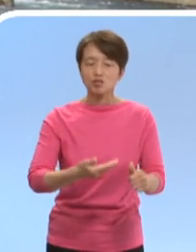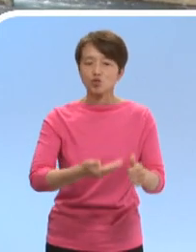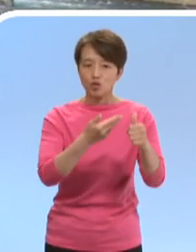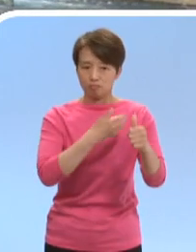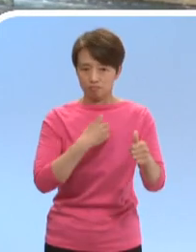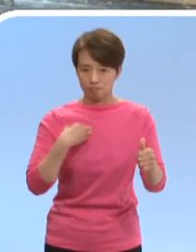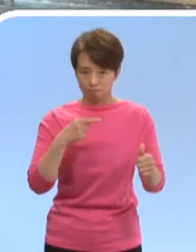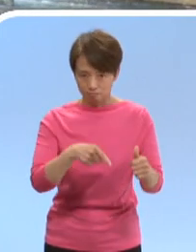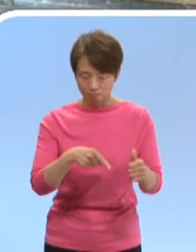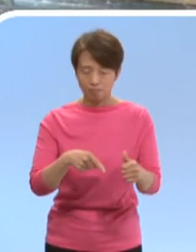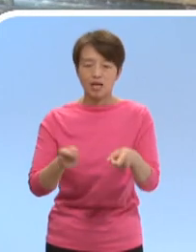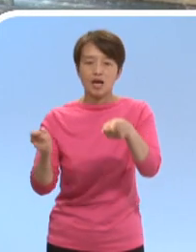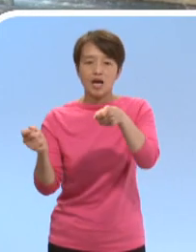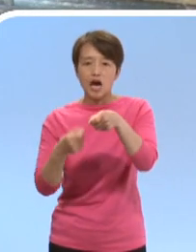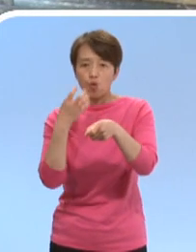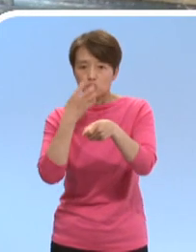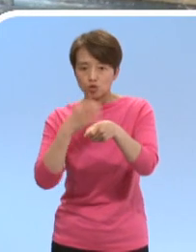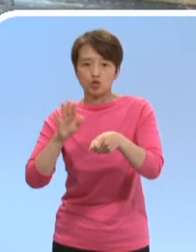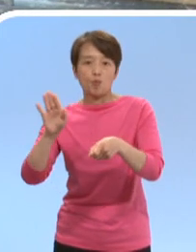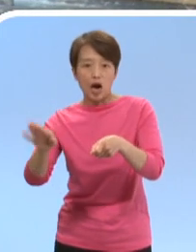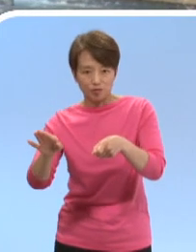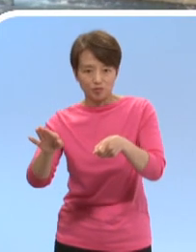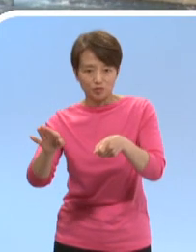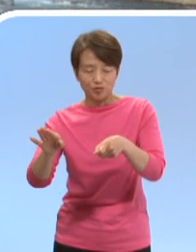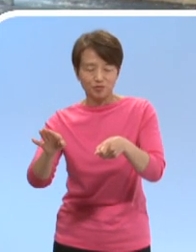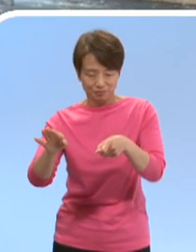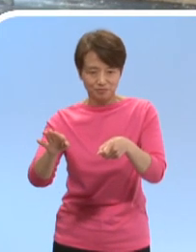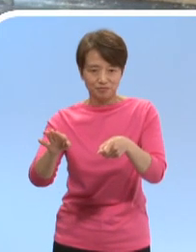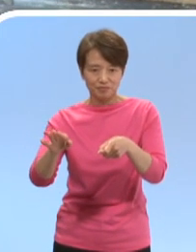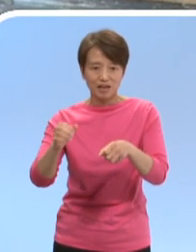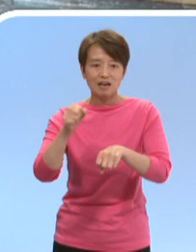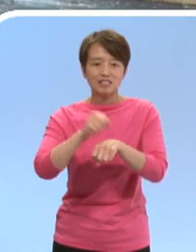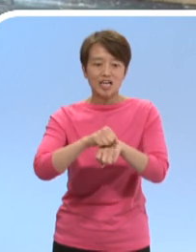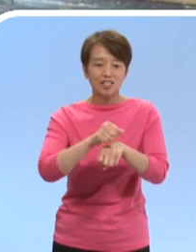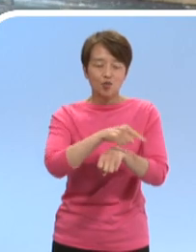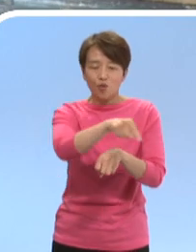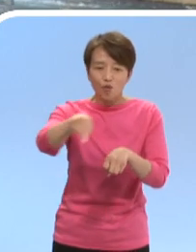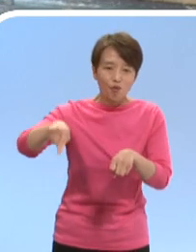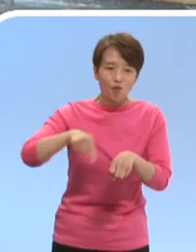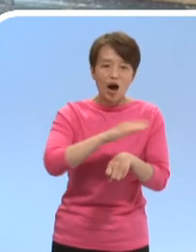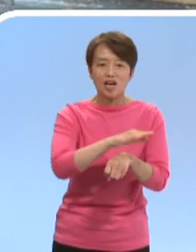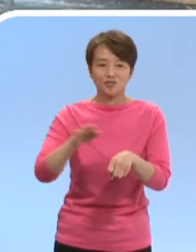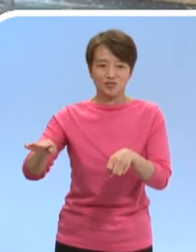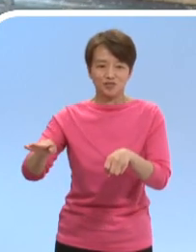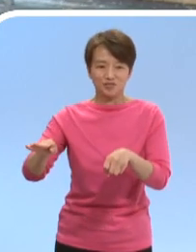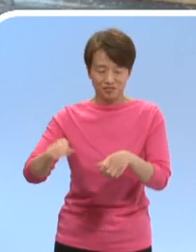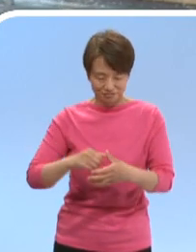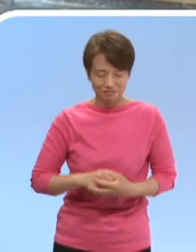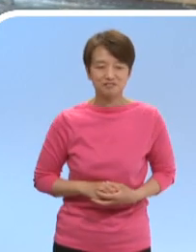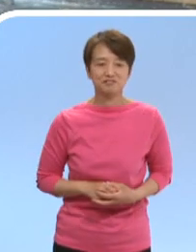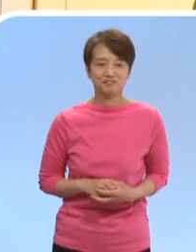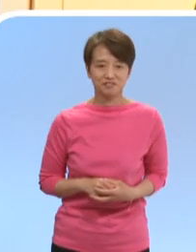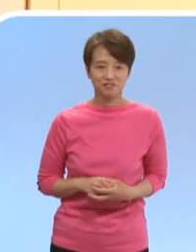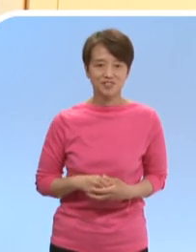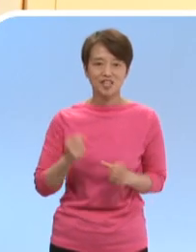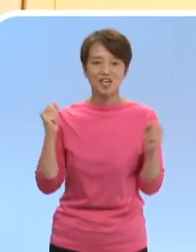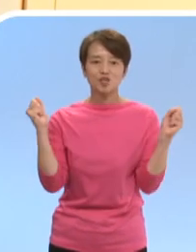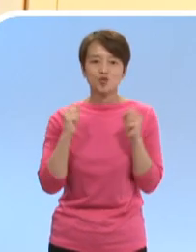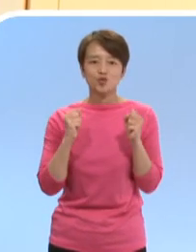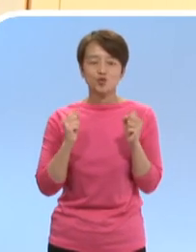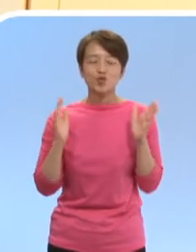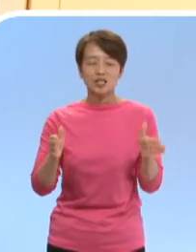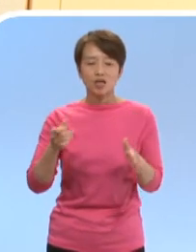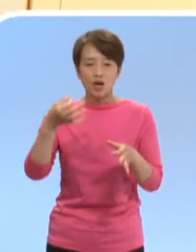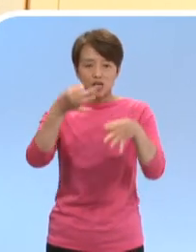そして中心蔵で有名な赤穂のお塩、 はいはい、 材料がすべて近くで揃っていた。 なるほど、 は い、 そして冬場は